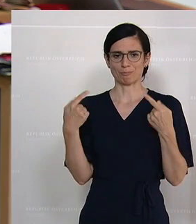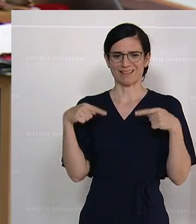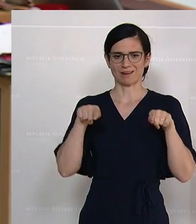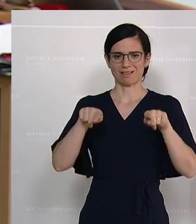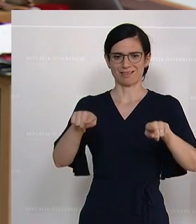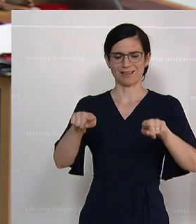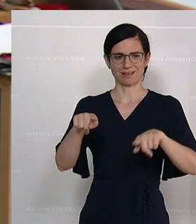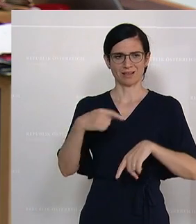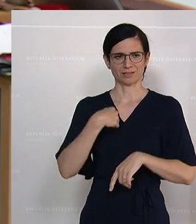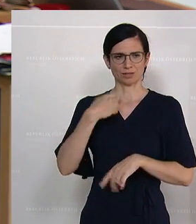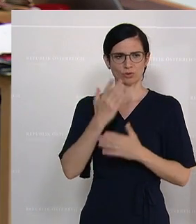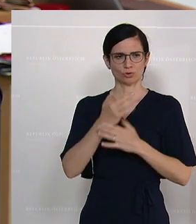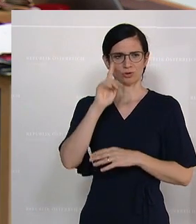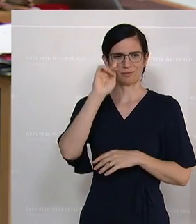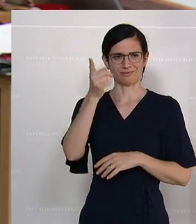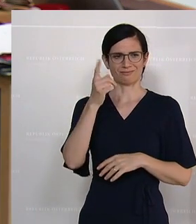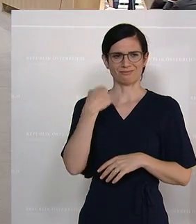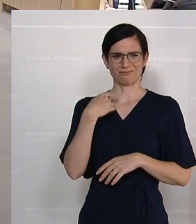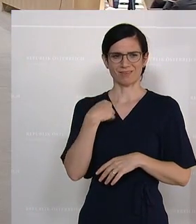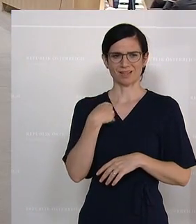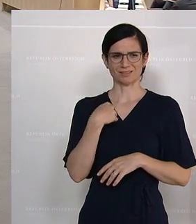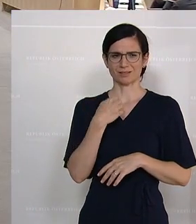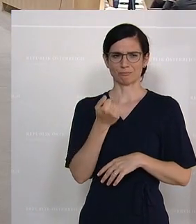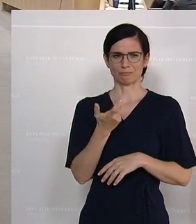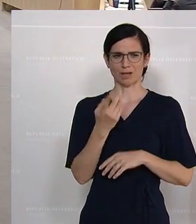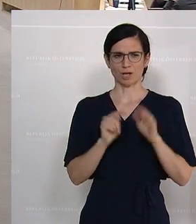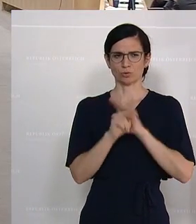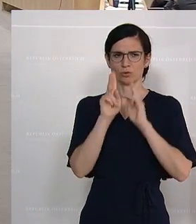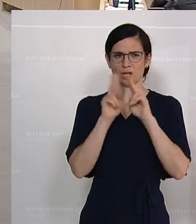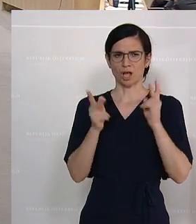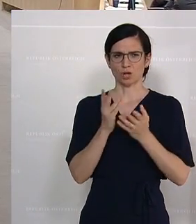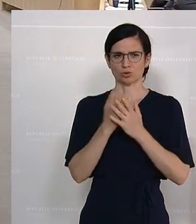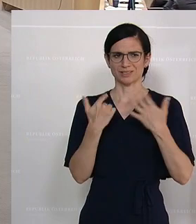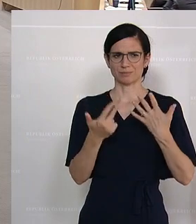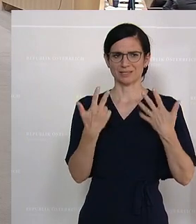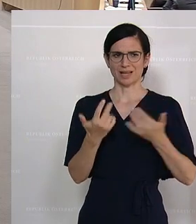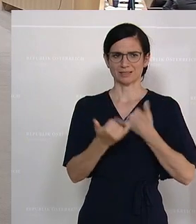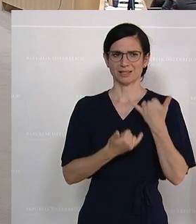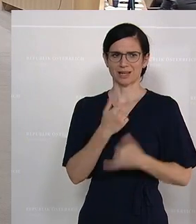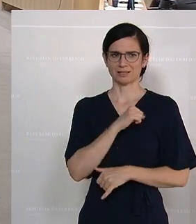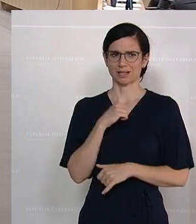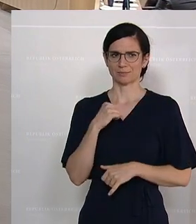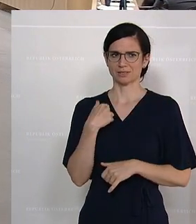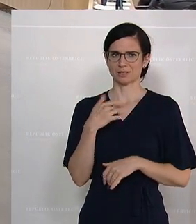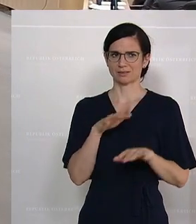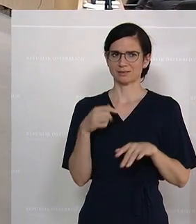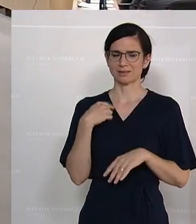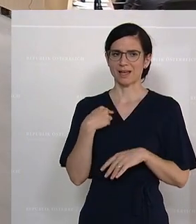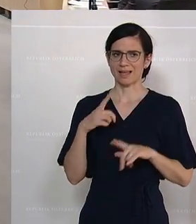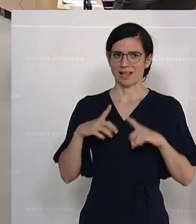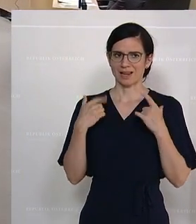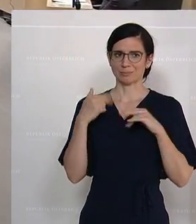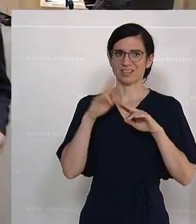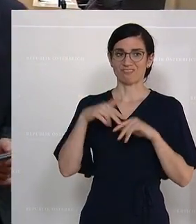ganz klar wir wissen dass auch es gibt leider noch mal ganz wenige wohnhaus das vielleicht erlebt haben in den 70er 80er jahren wenn der preis deckel auf zum beispiel benzin